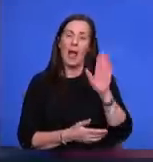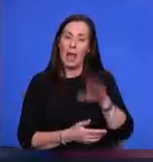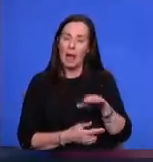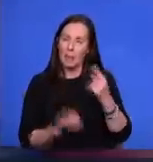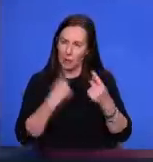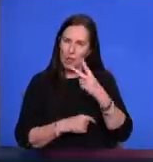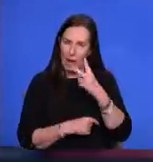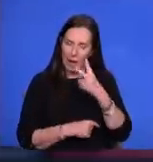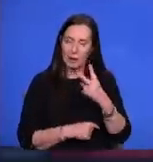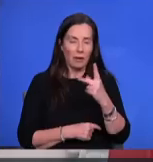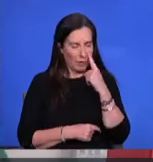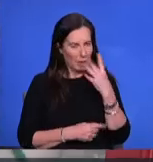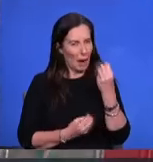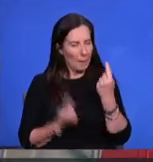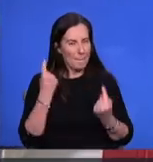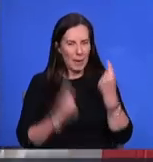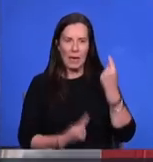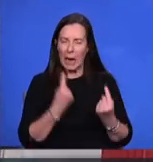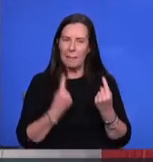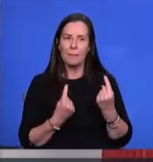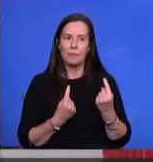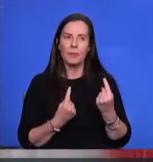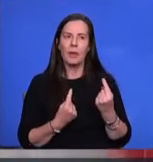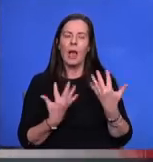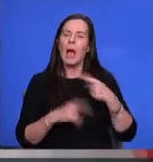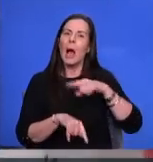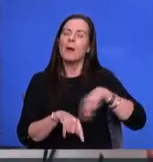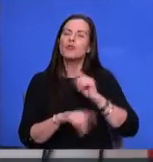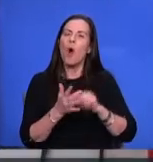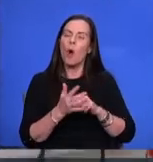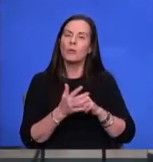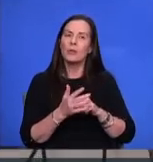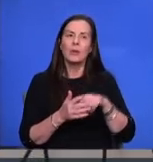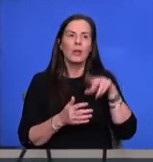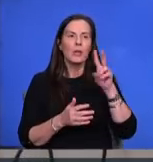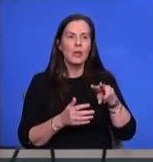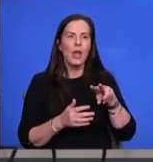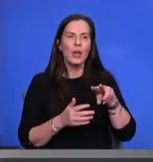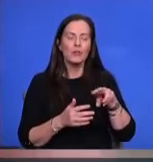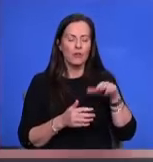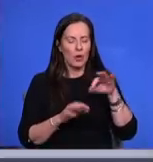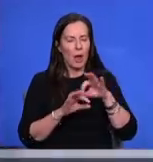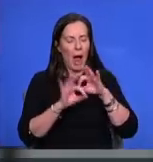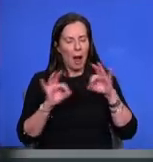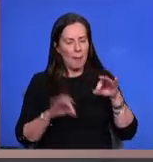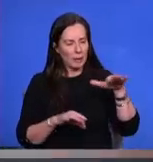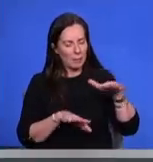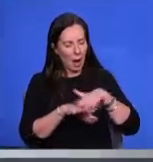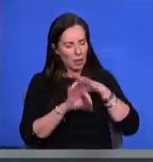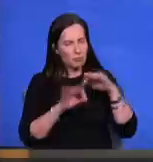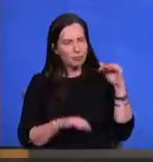ראיתי וראיתי לצערי לא מעט מקרים, זה לוקח כמה שעות. בדרך כלל יש איזה תהליך שהילד